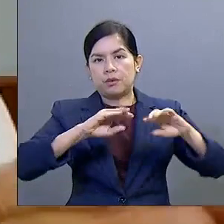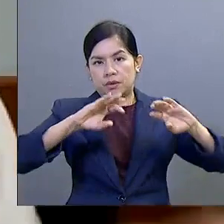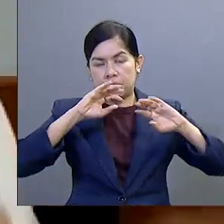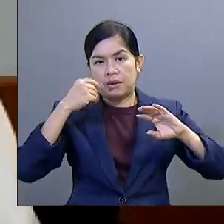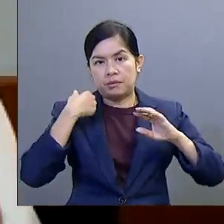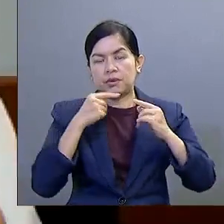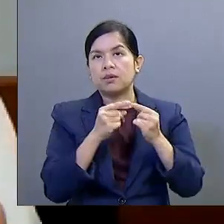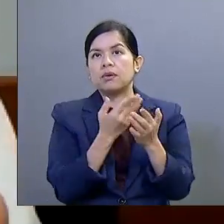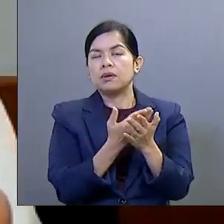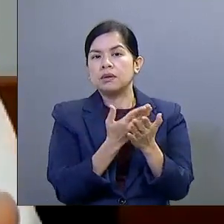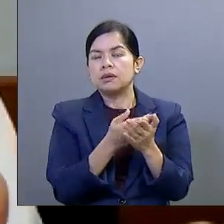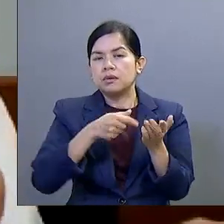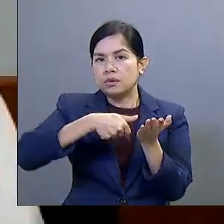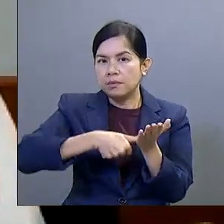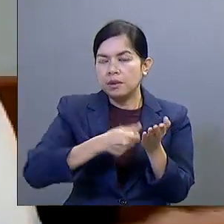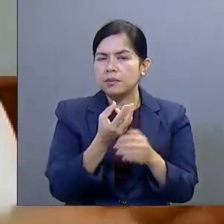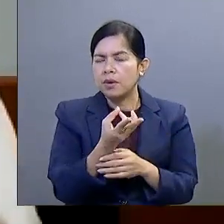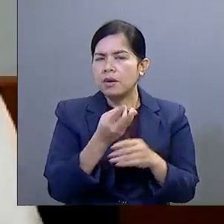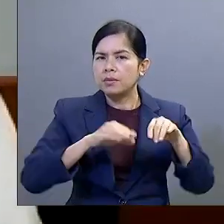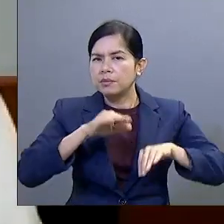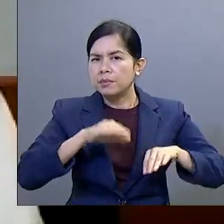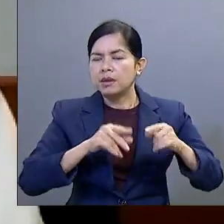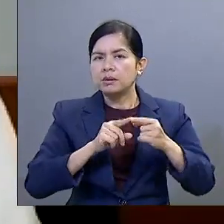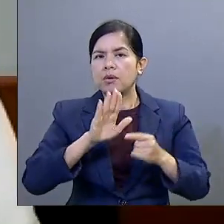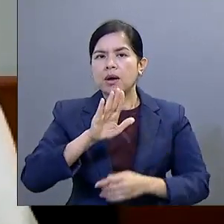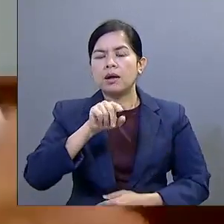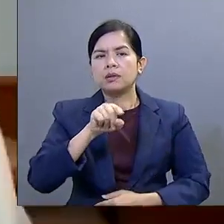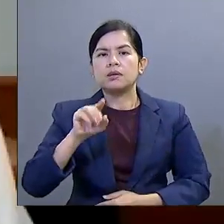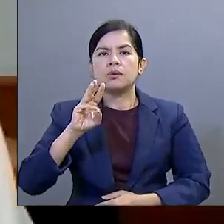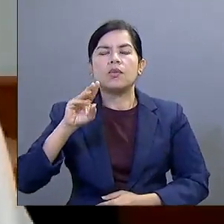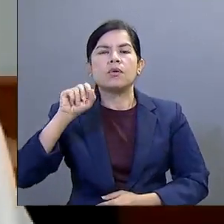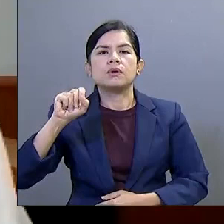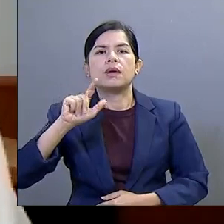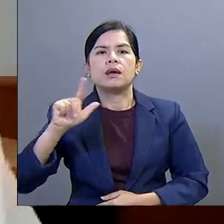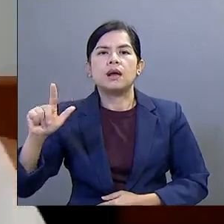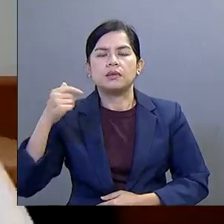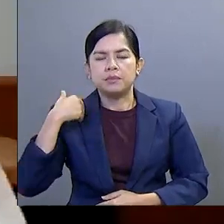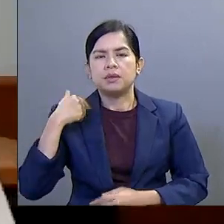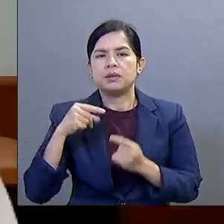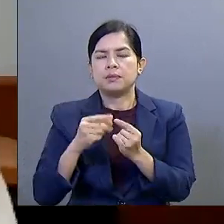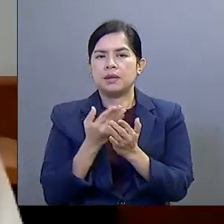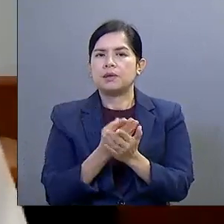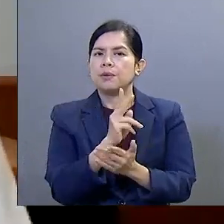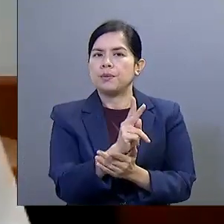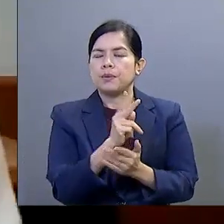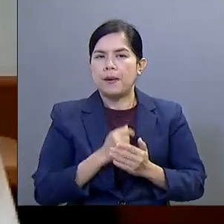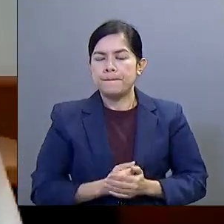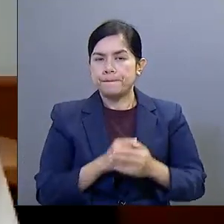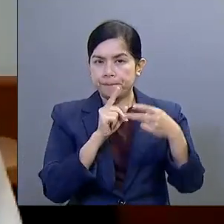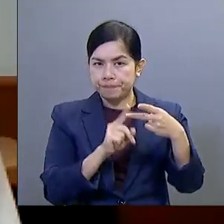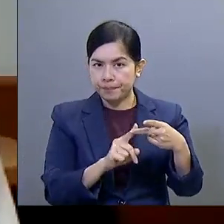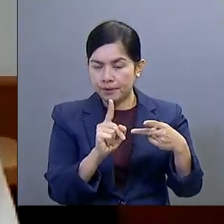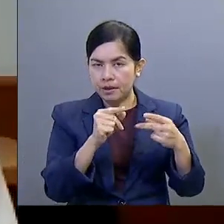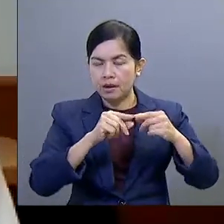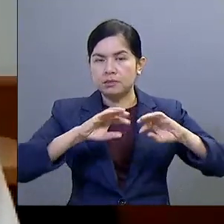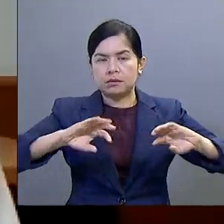กันจำนำข้าวไปเนี่ยประมาณใกล้ๆ 500,000-600,000 ล้านบาทที่เป็นเงินกู้ออกมาเนี่ยนะครับกับอีกส่วนหนึ่งเนี่ยที่รั